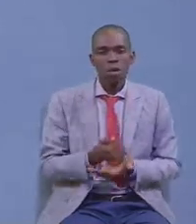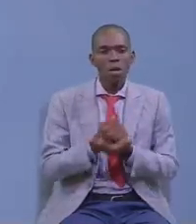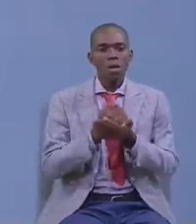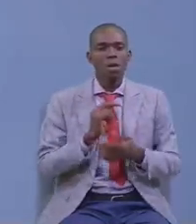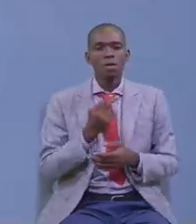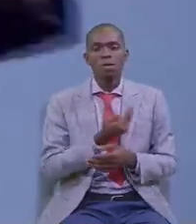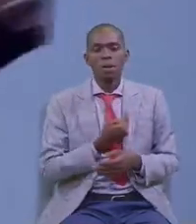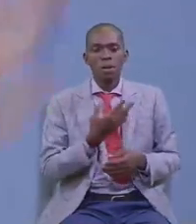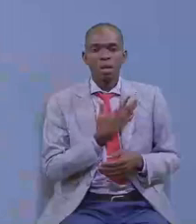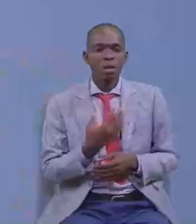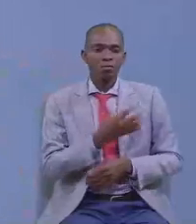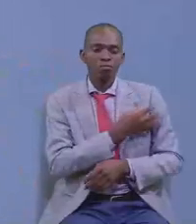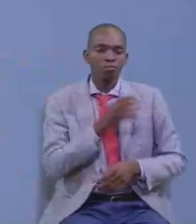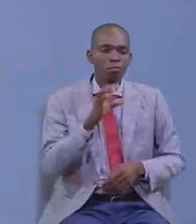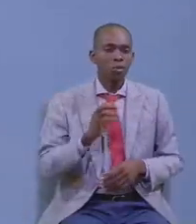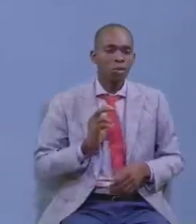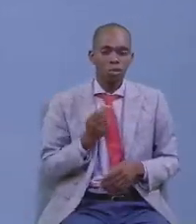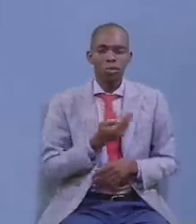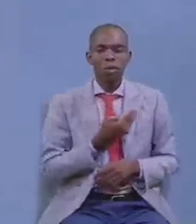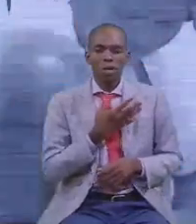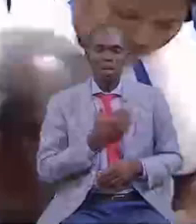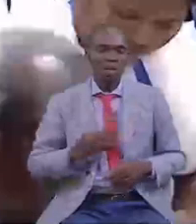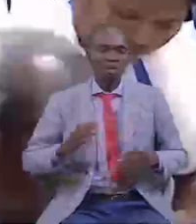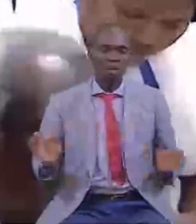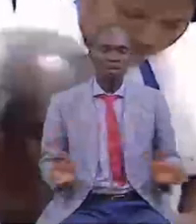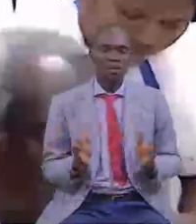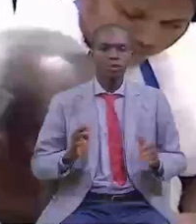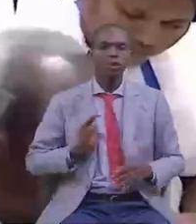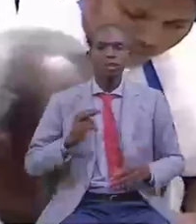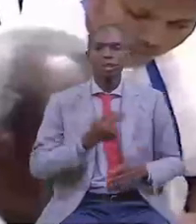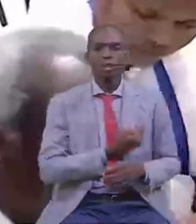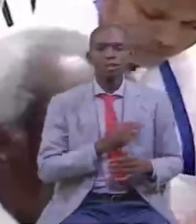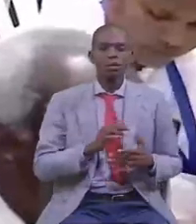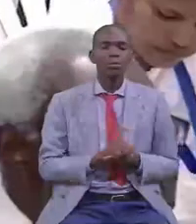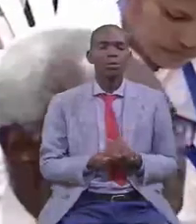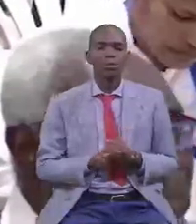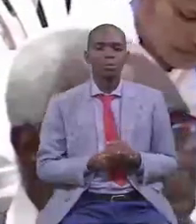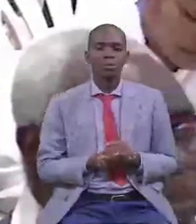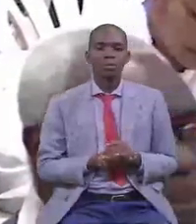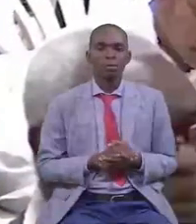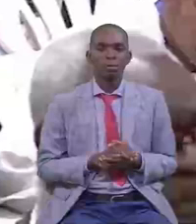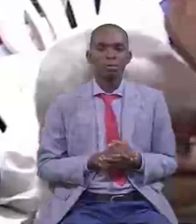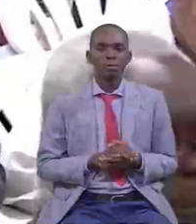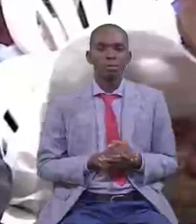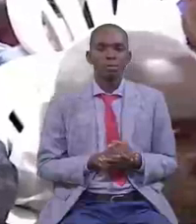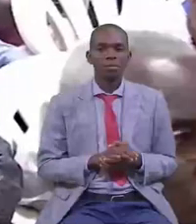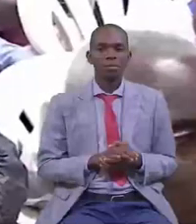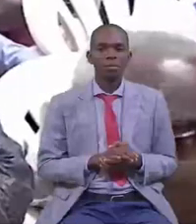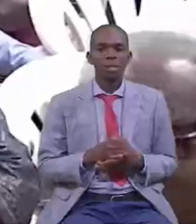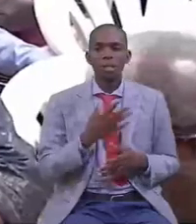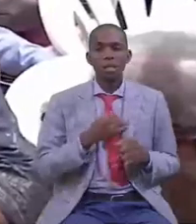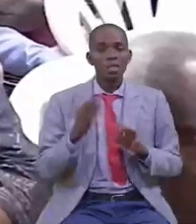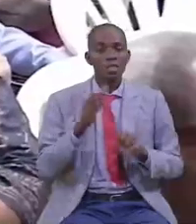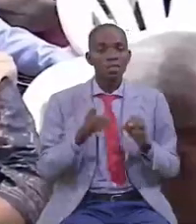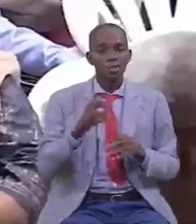Il joue donc le rôle de celui qui nous encourage, qui nous fortifie et nous rend capables. Si tu l'écoutes à tout